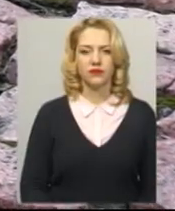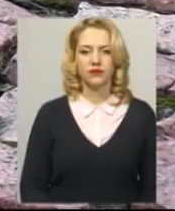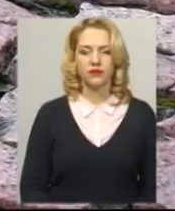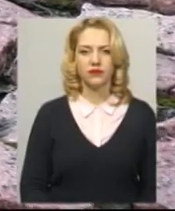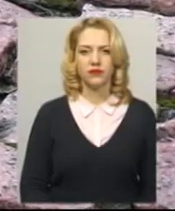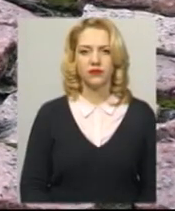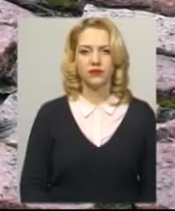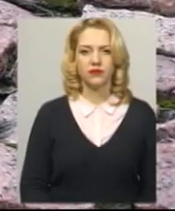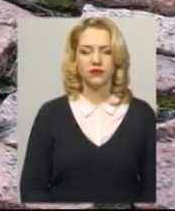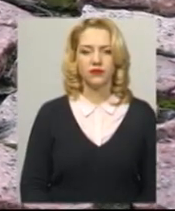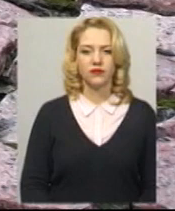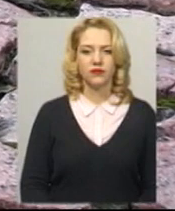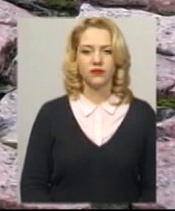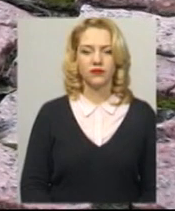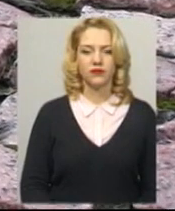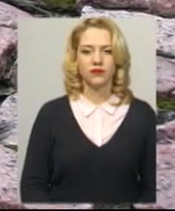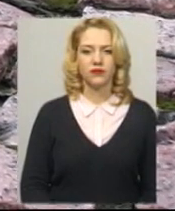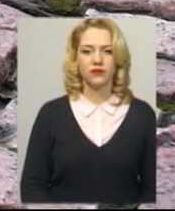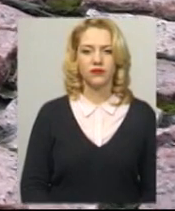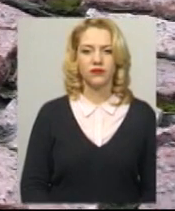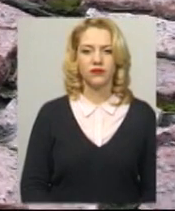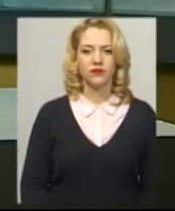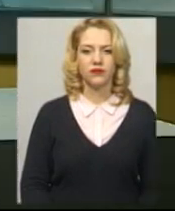Леся Боровець, Юрій Чорний. Новини на Суспільному. Хмельницький.